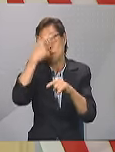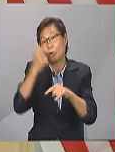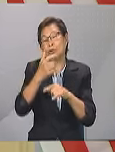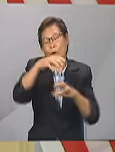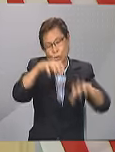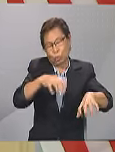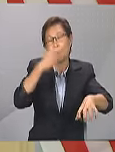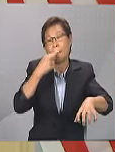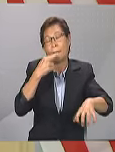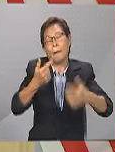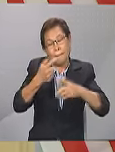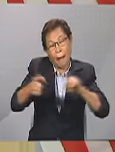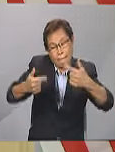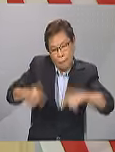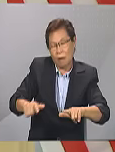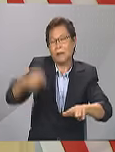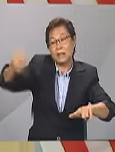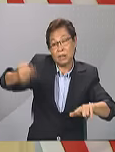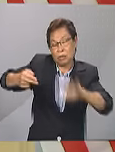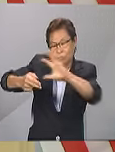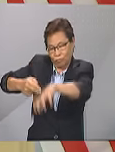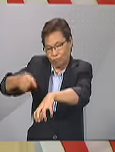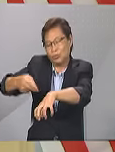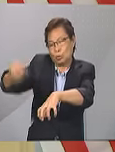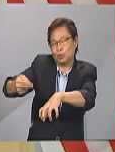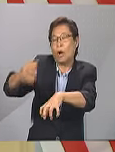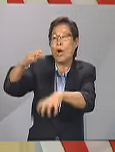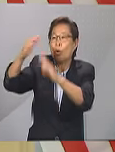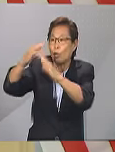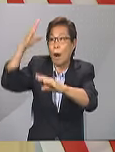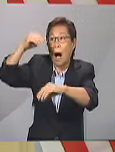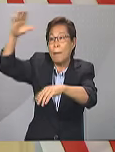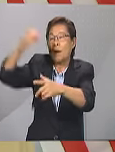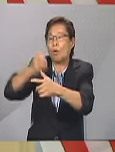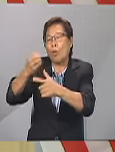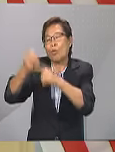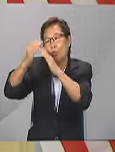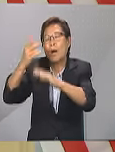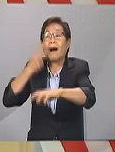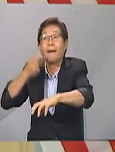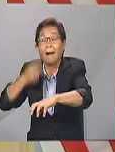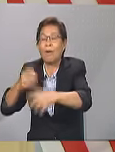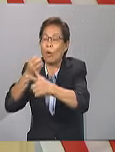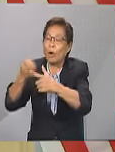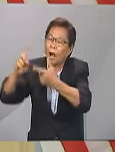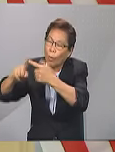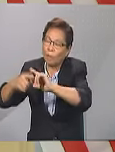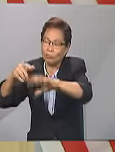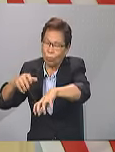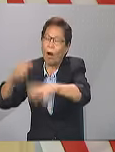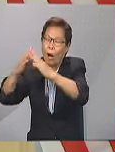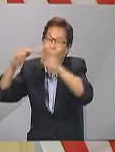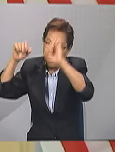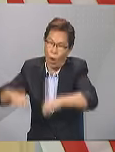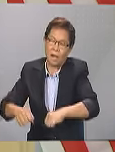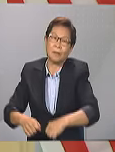mereka dibenarkan di balik ke zona hijau di rumah abang Kakak ataupun susah packaging kawannya sebagainya Jadi